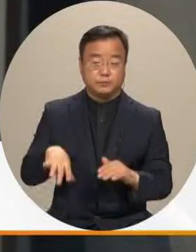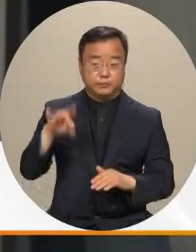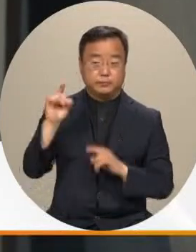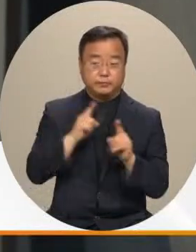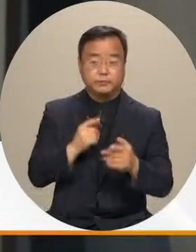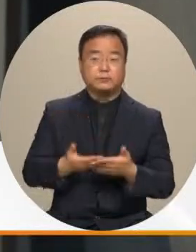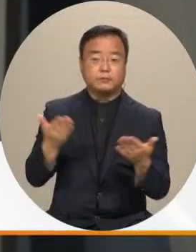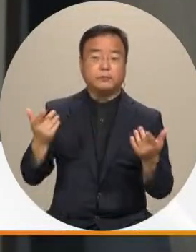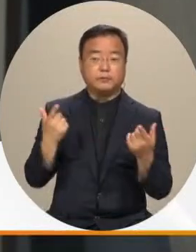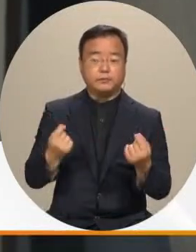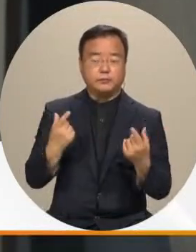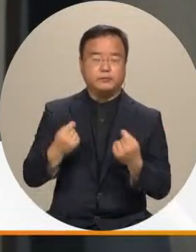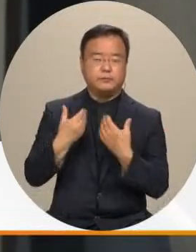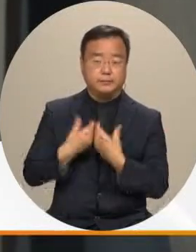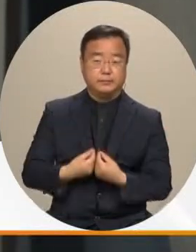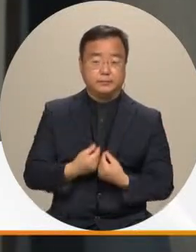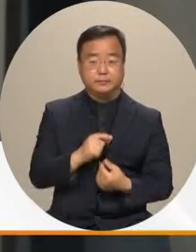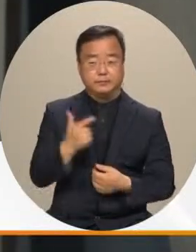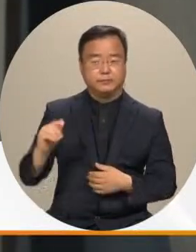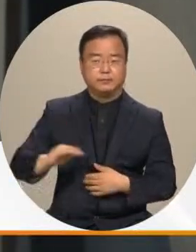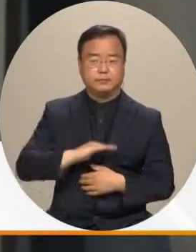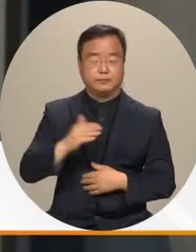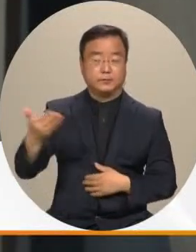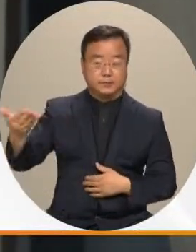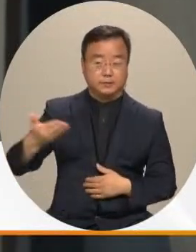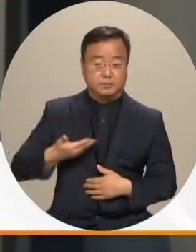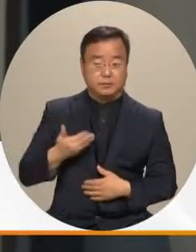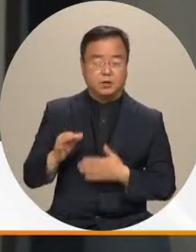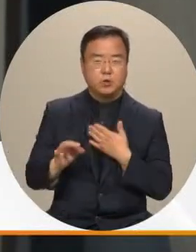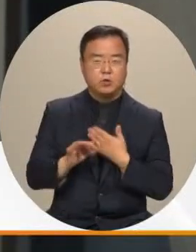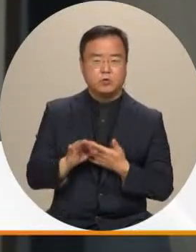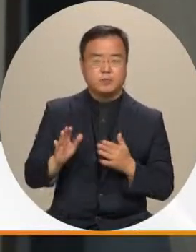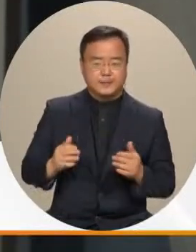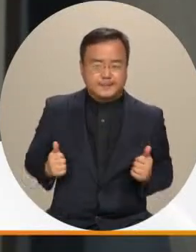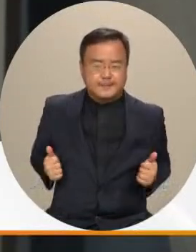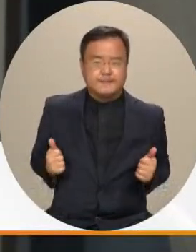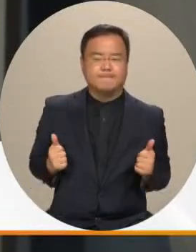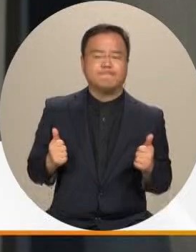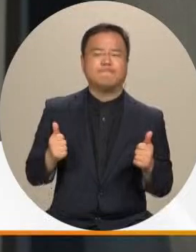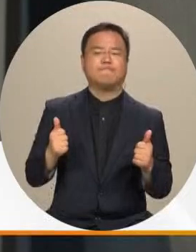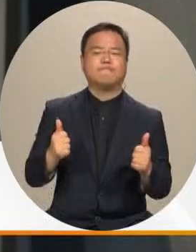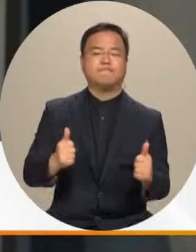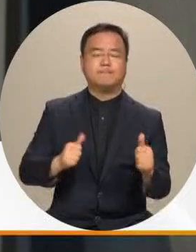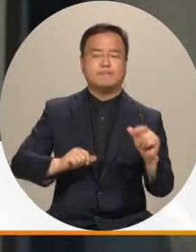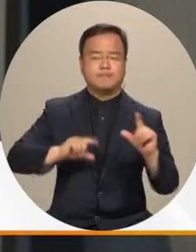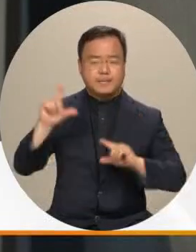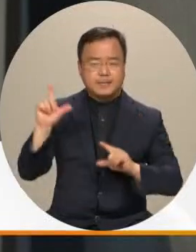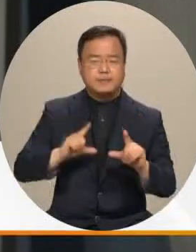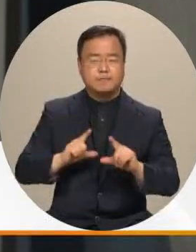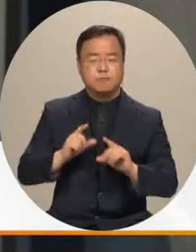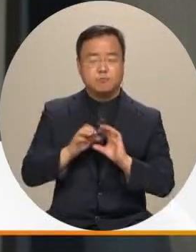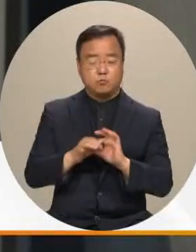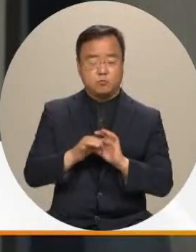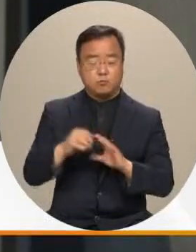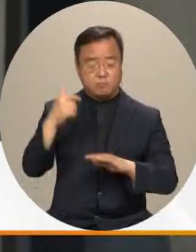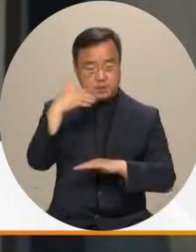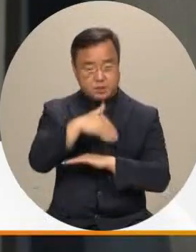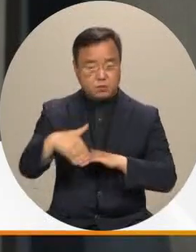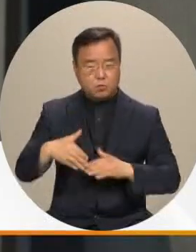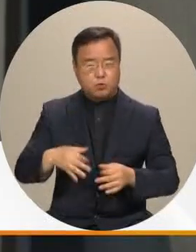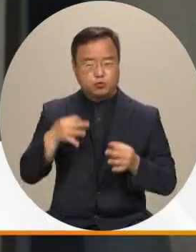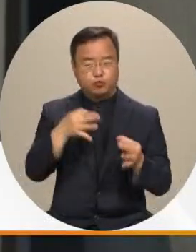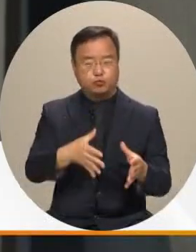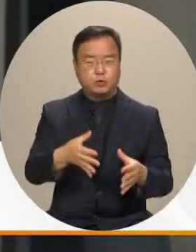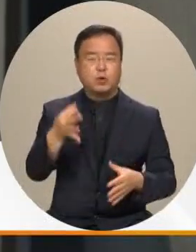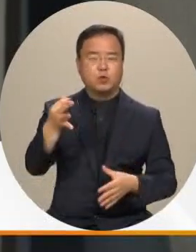앞서 말씀드렸던 그런 사례들이 저희한테 온다면 이런 현실성이 기획과 투자 그 다음에 자금이